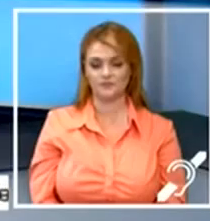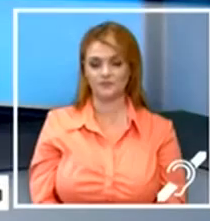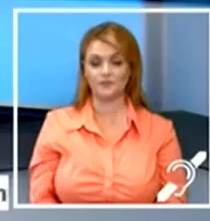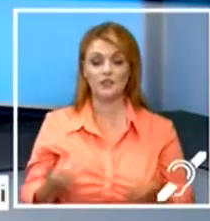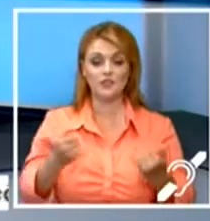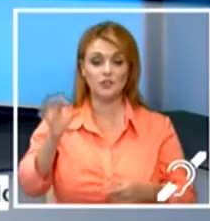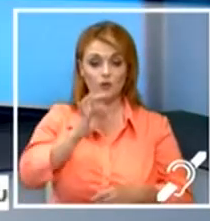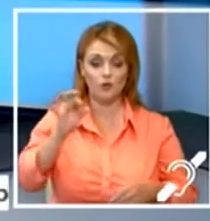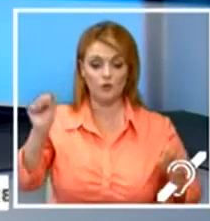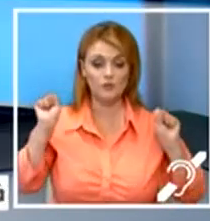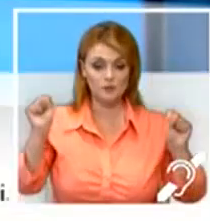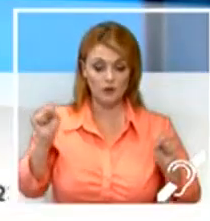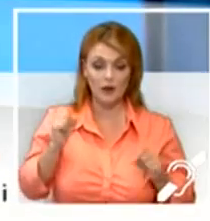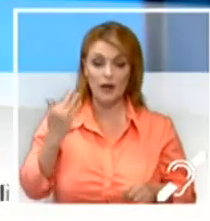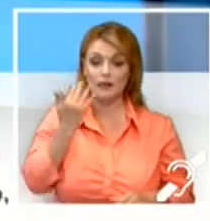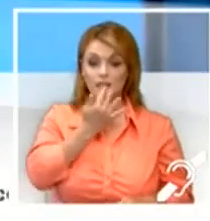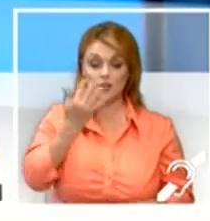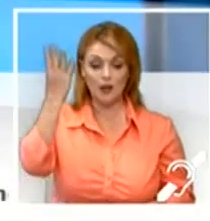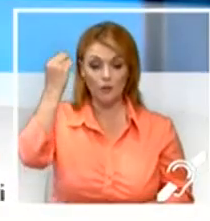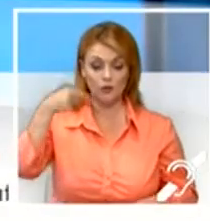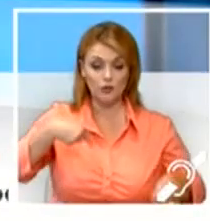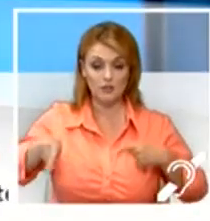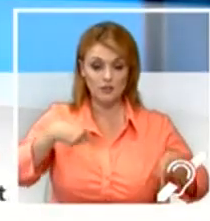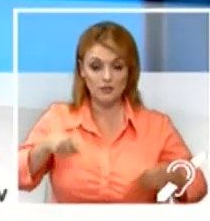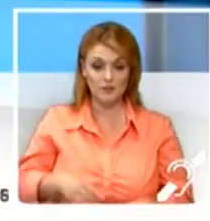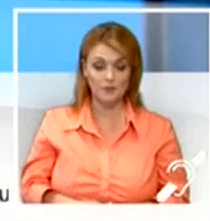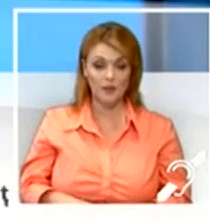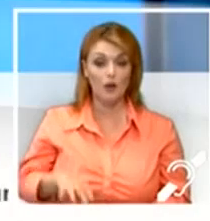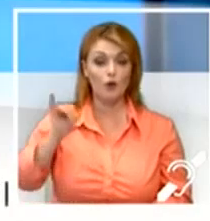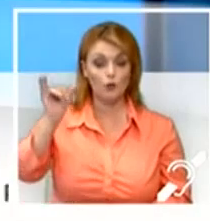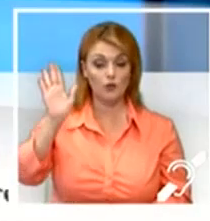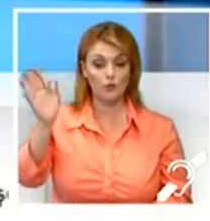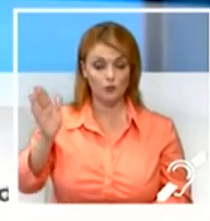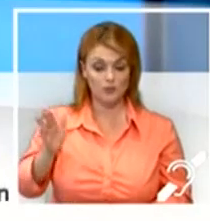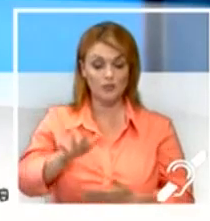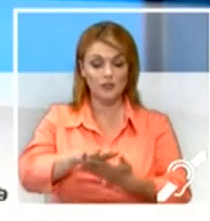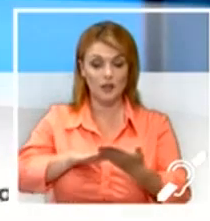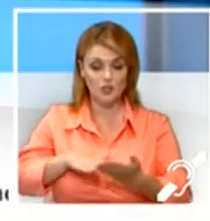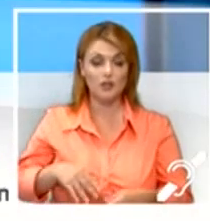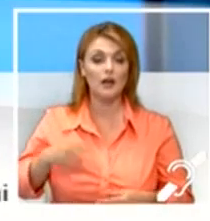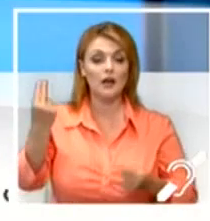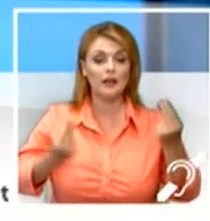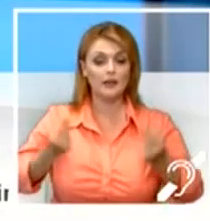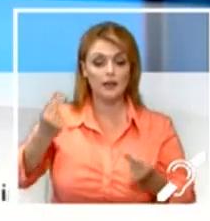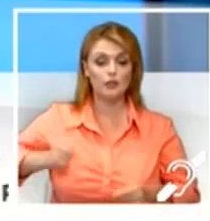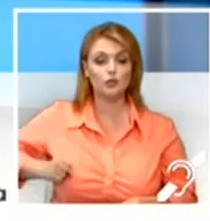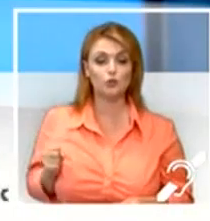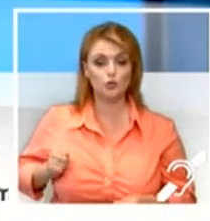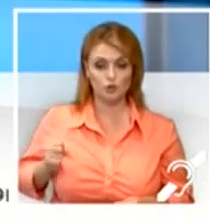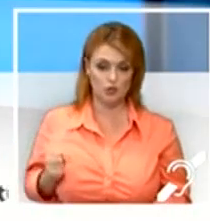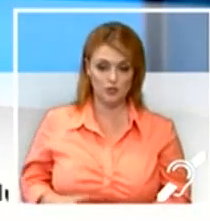Știri din sport acum. Naționala Republicii Moldova la fotbal va disputa un meci amical la Chișinău împotriva reprezentativei